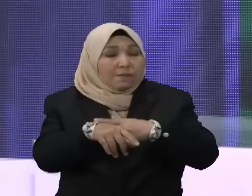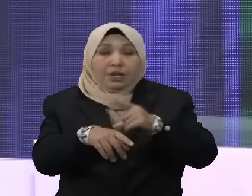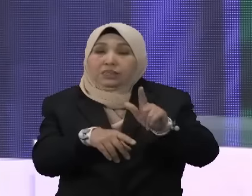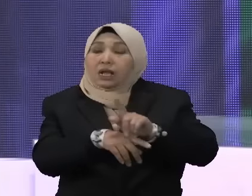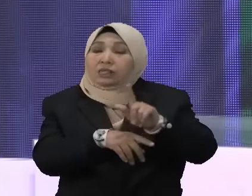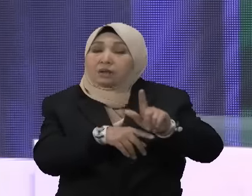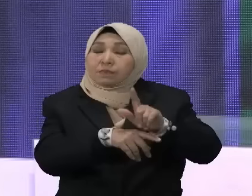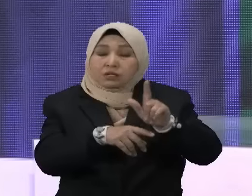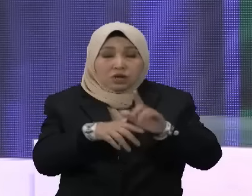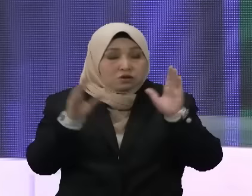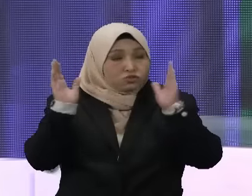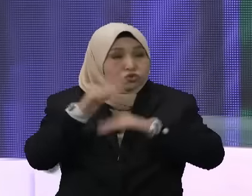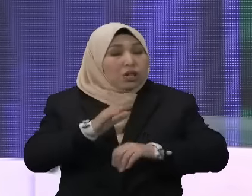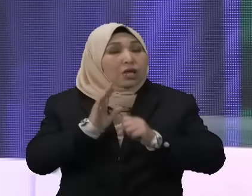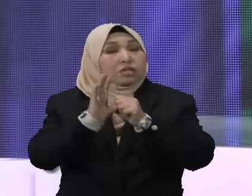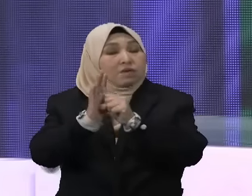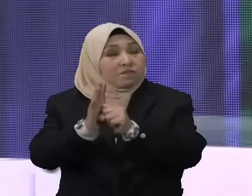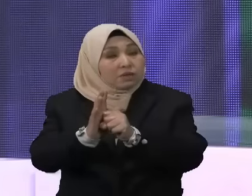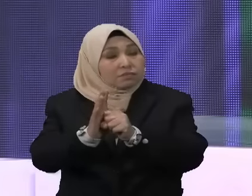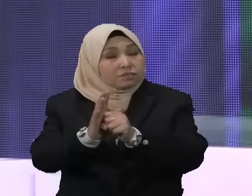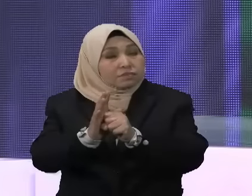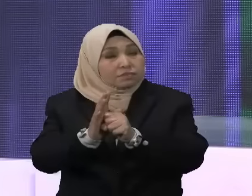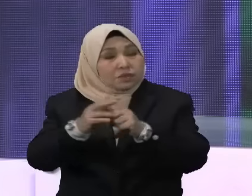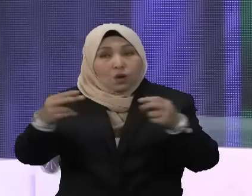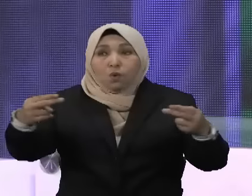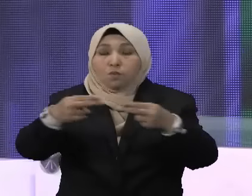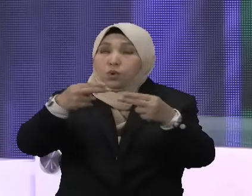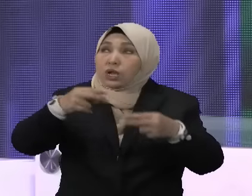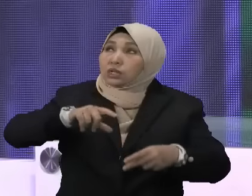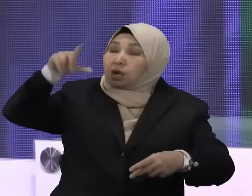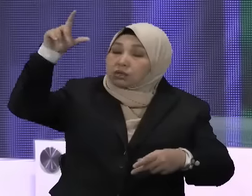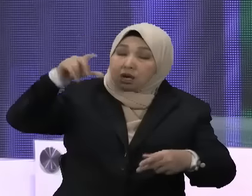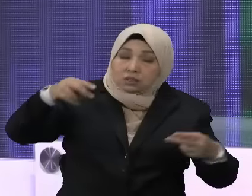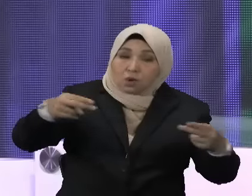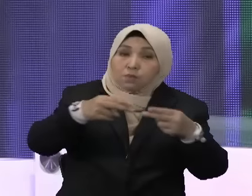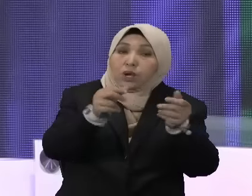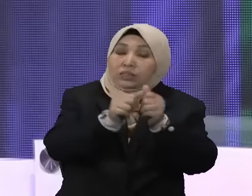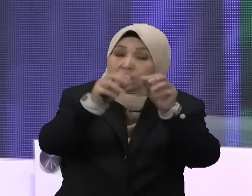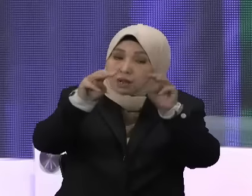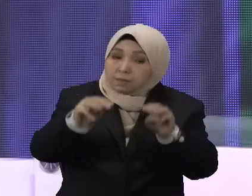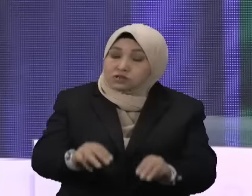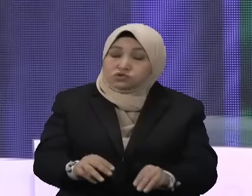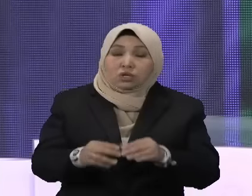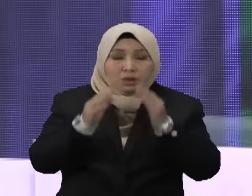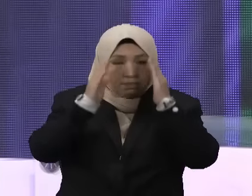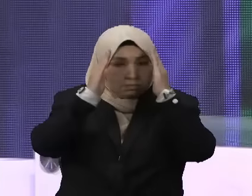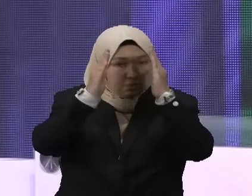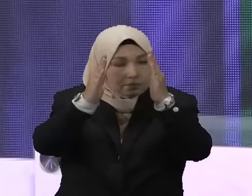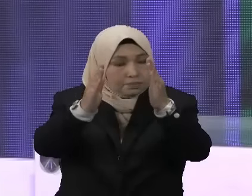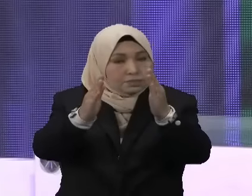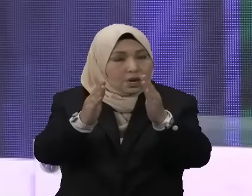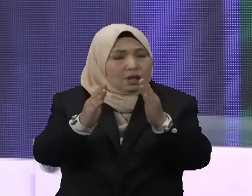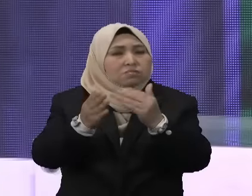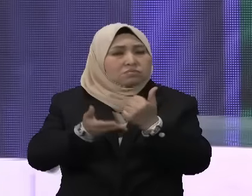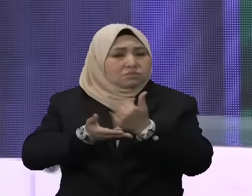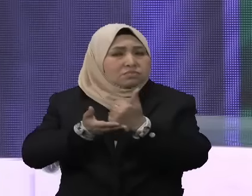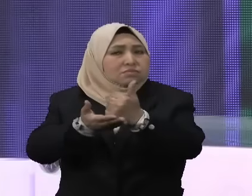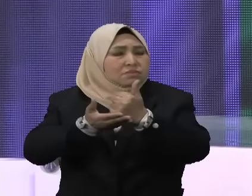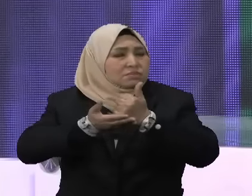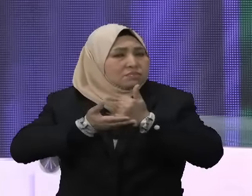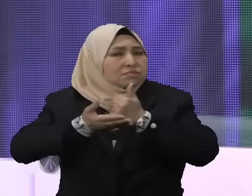Ustaz ya, solat dan infak, iaitu hubungan dengan Allah dan hubungan dengan manusia itu yang diberi perhatian, saling tolong